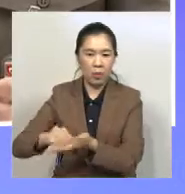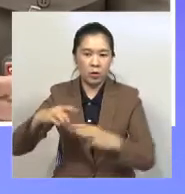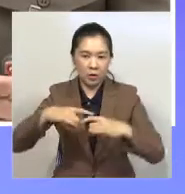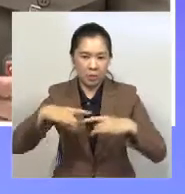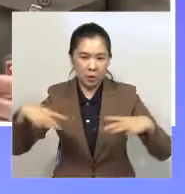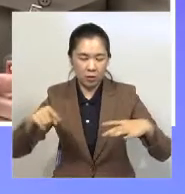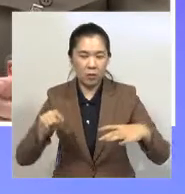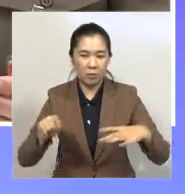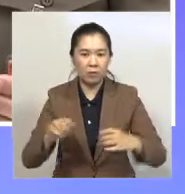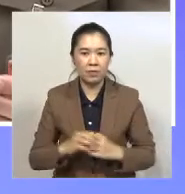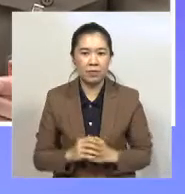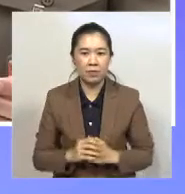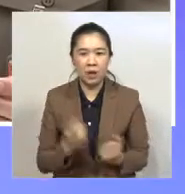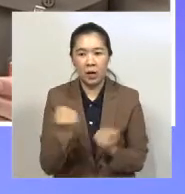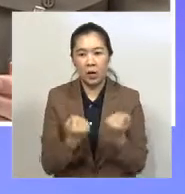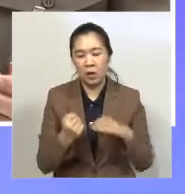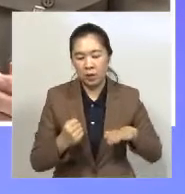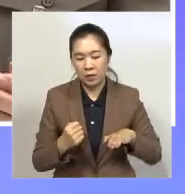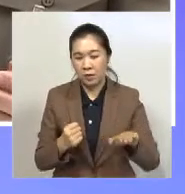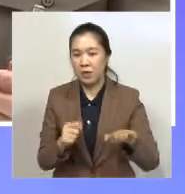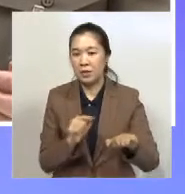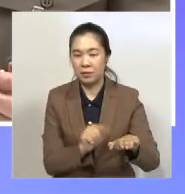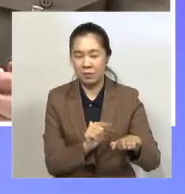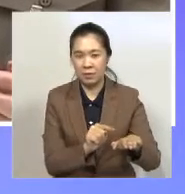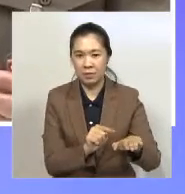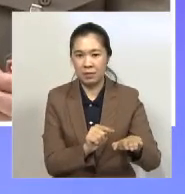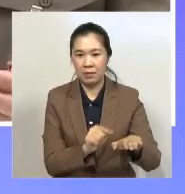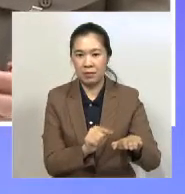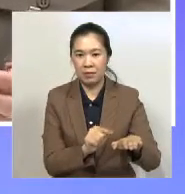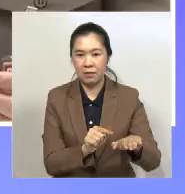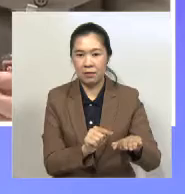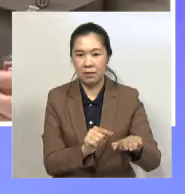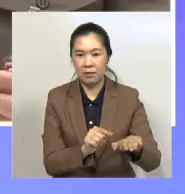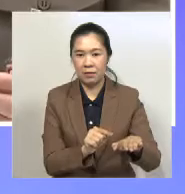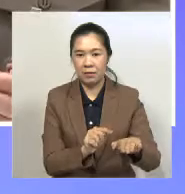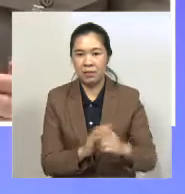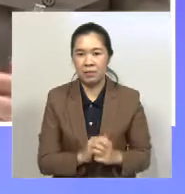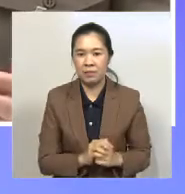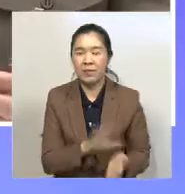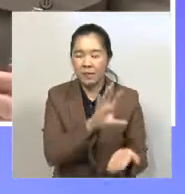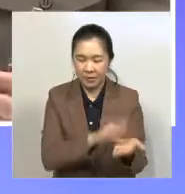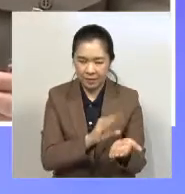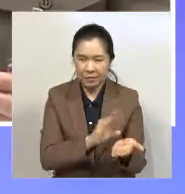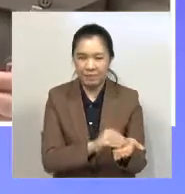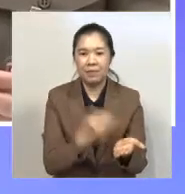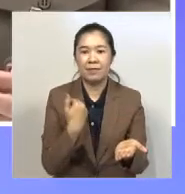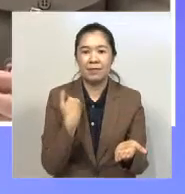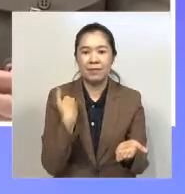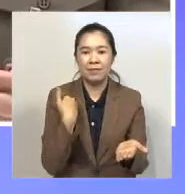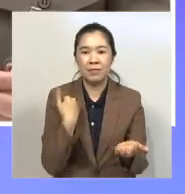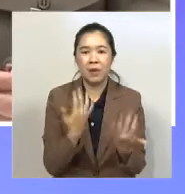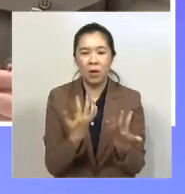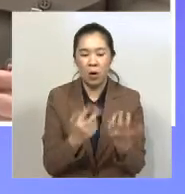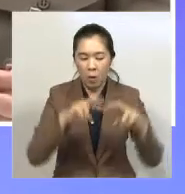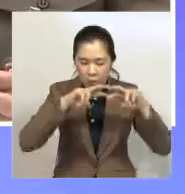ผมถามว่าไอ้รถที่วิ่งอยู่และฝ่าฝืนสัญญาณไฟแบบนี้จะไปอยู่ที่ไหนนะเก็บไว้นะครับแล้วก็เดี๋ยวตาม